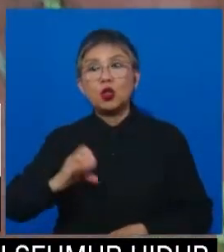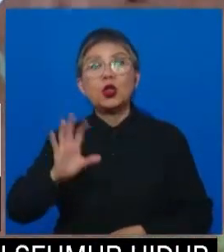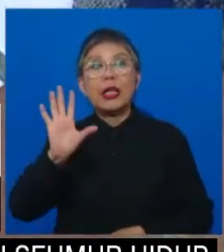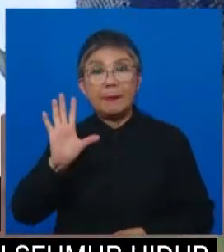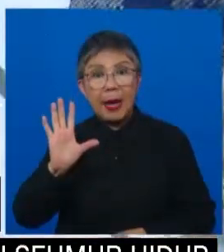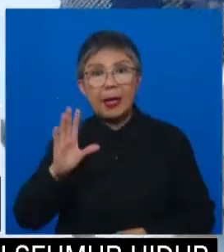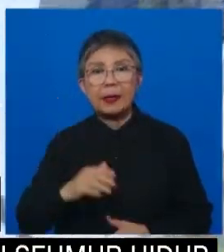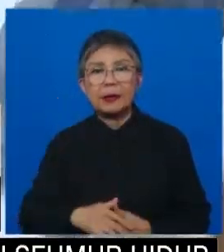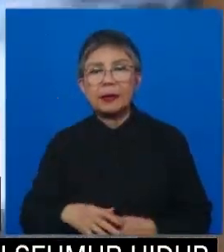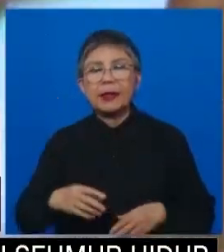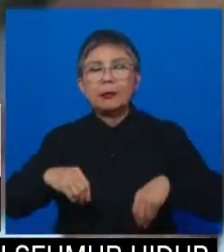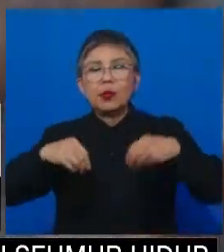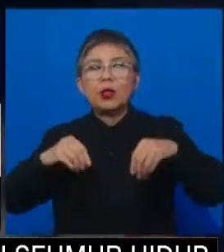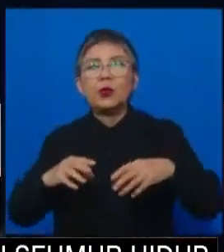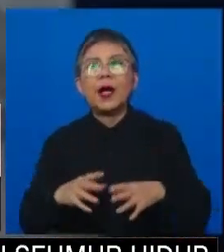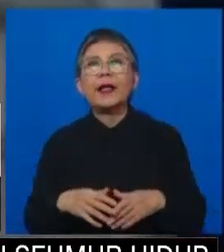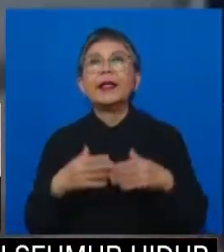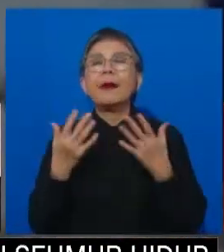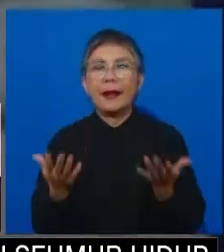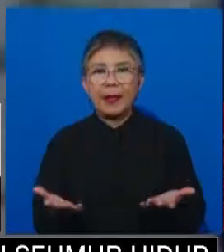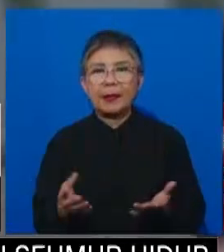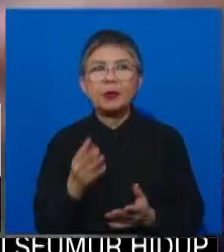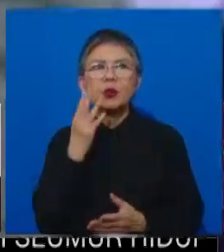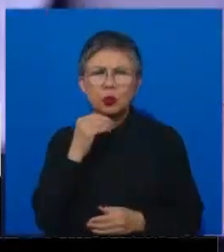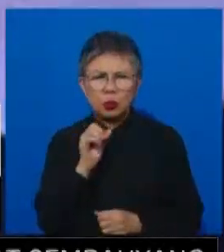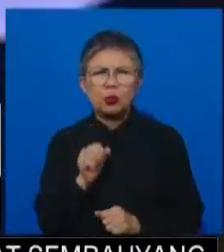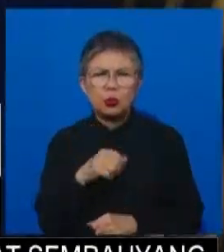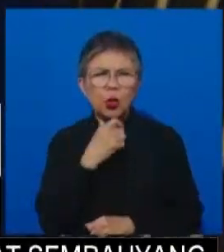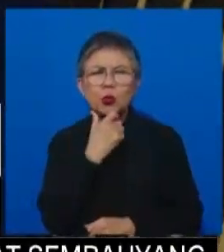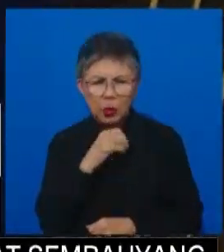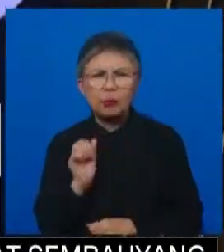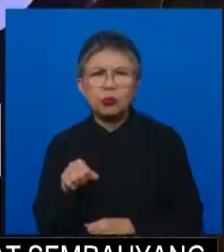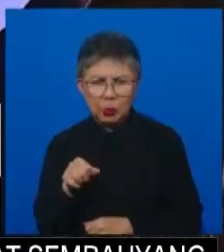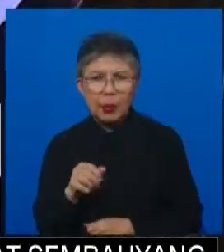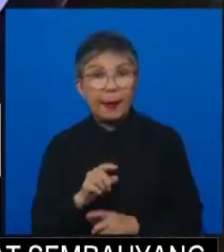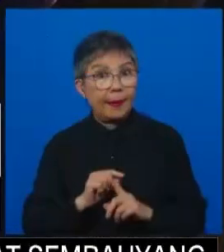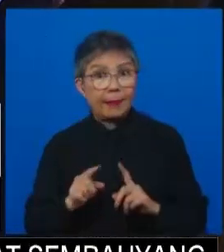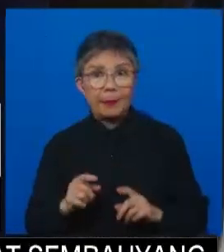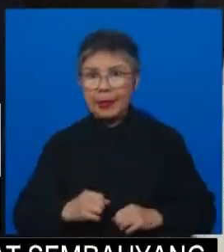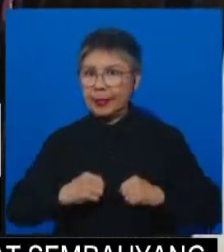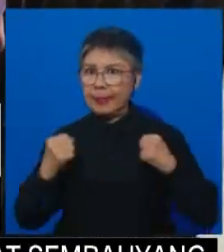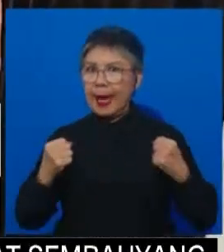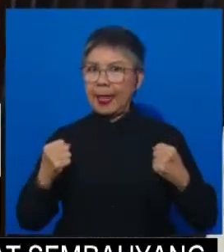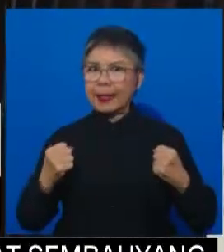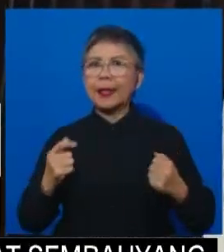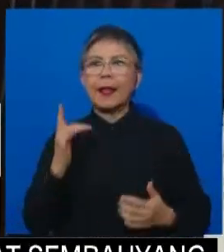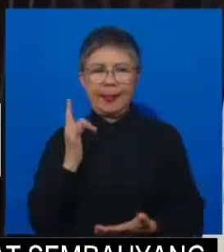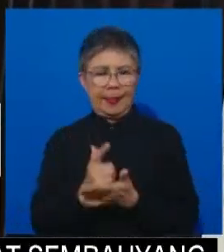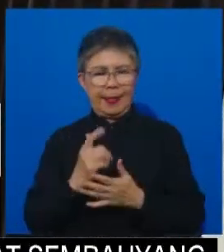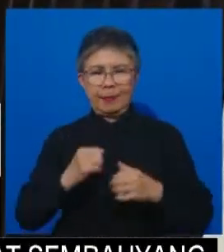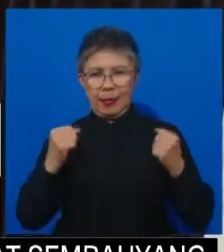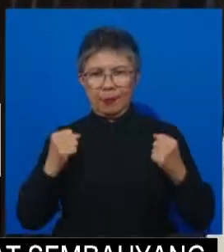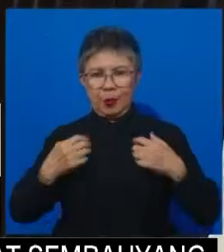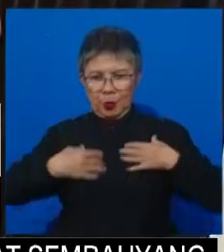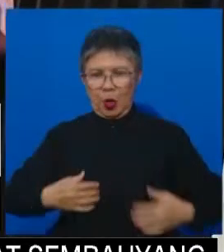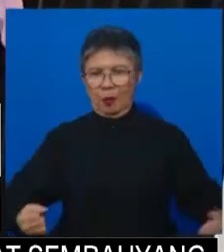berjualan adalah ibadah. Kakek Ihsan usianya memang sudah tidak muda lagi. Namun tidak ada kata menyerah selama